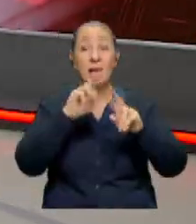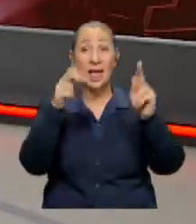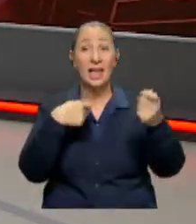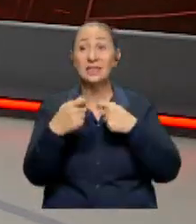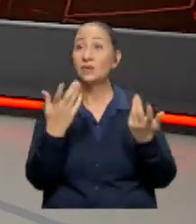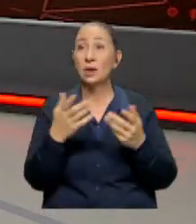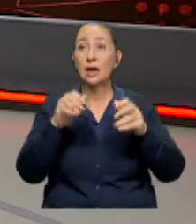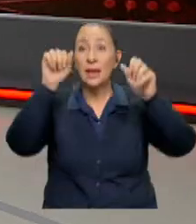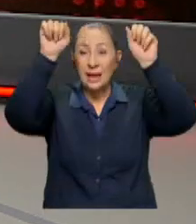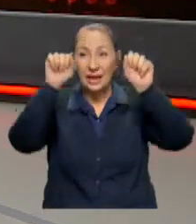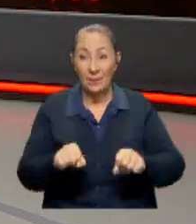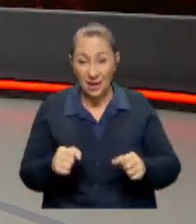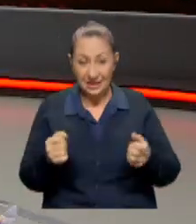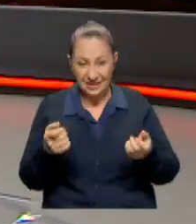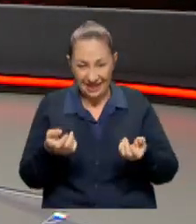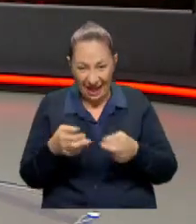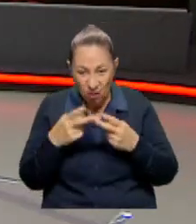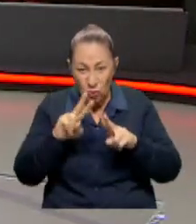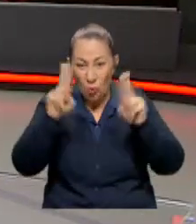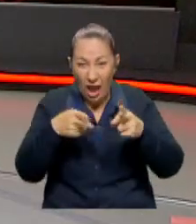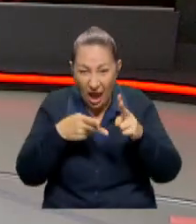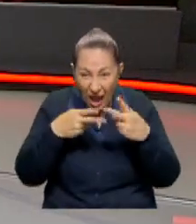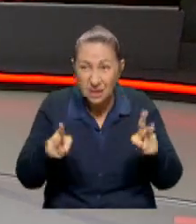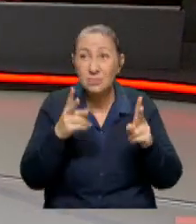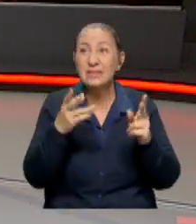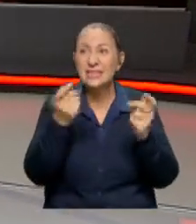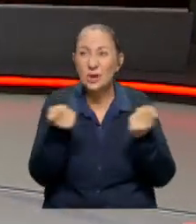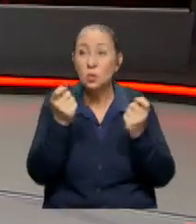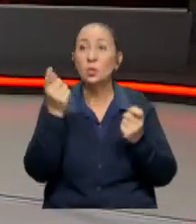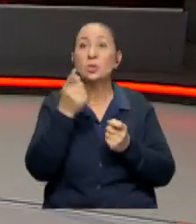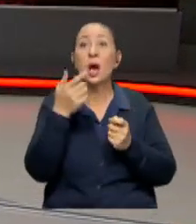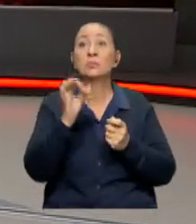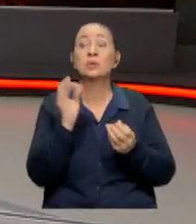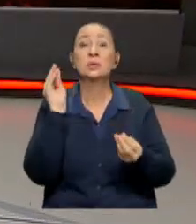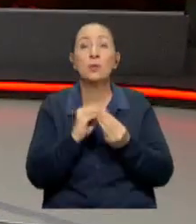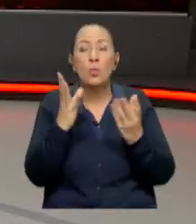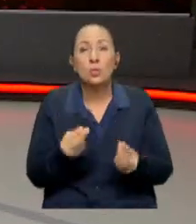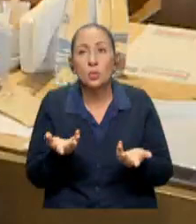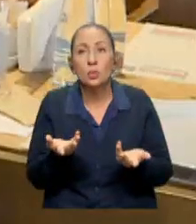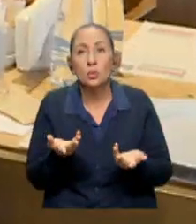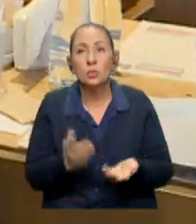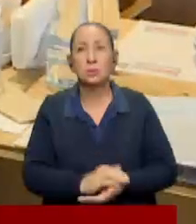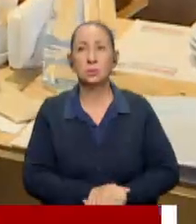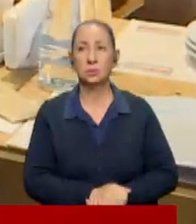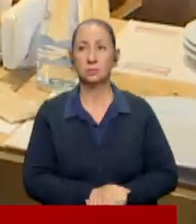Esnaf ne yapıyor? Kepenk açmaya çalışıyorlar ama kepenk açmak %60 daha zamlandı.